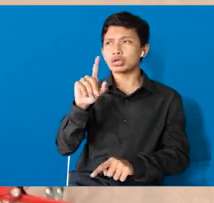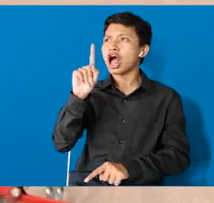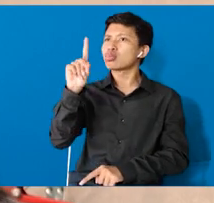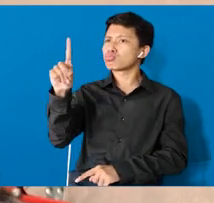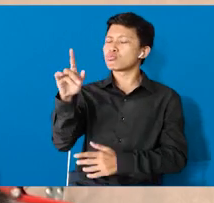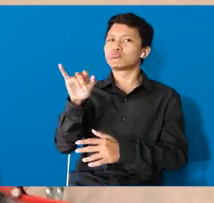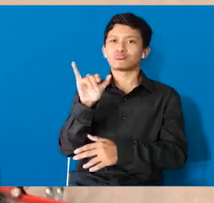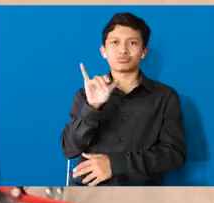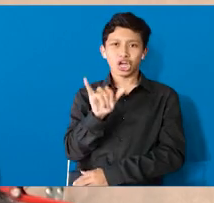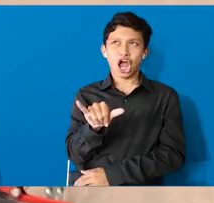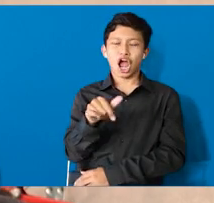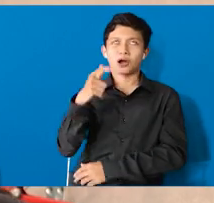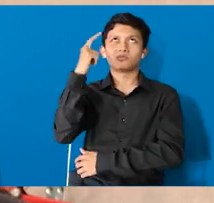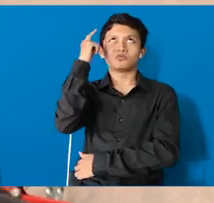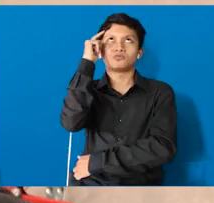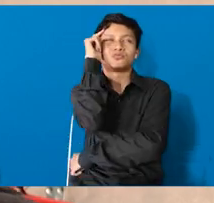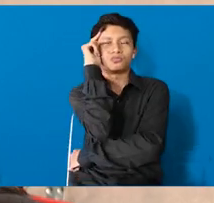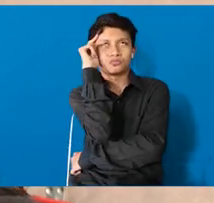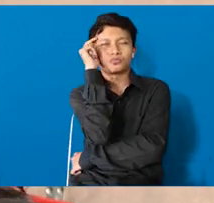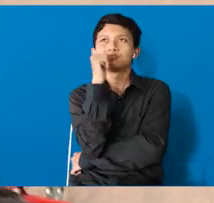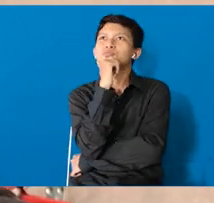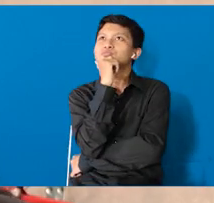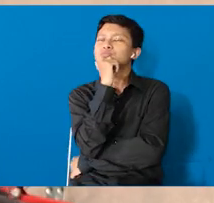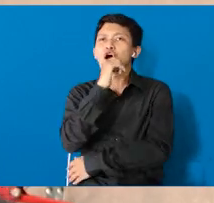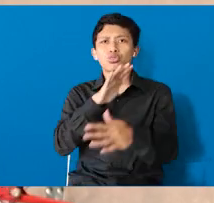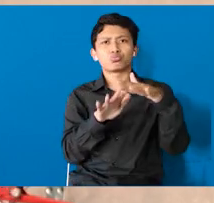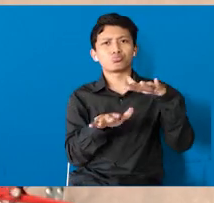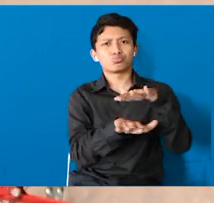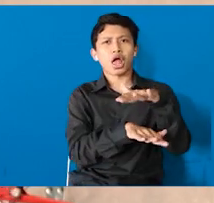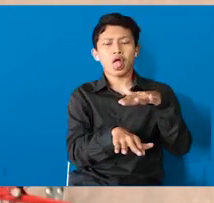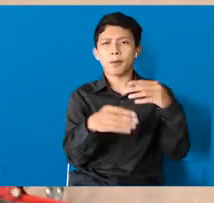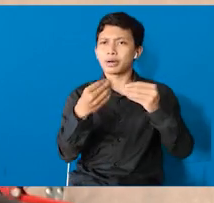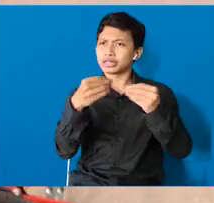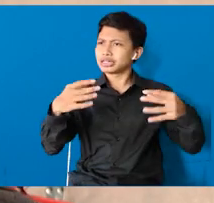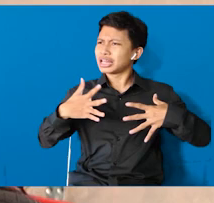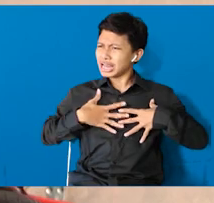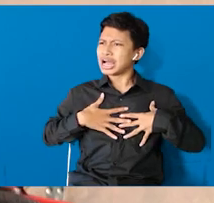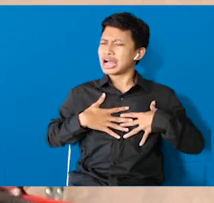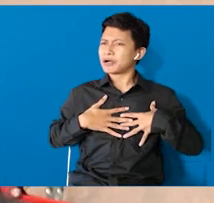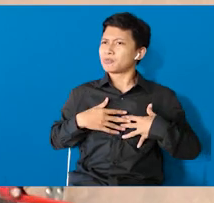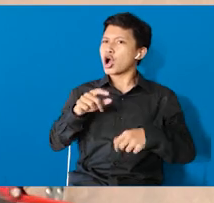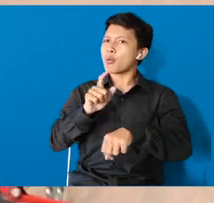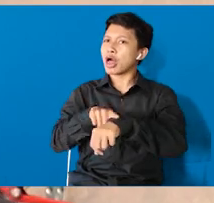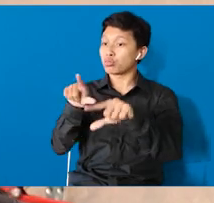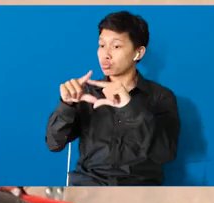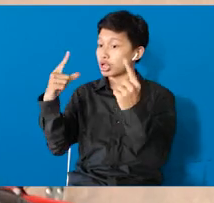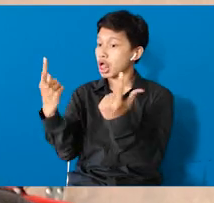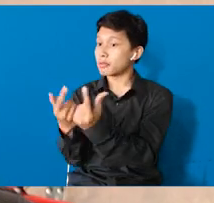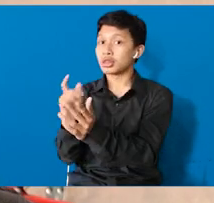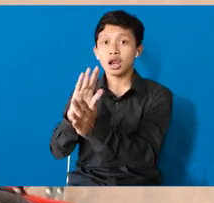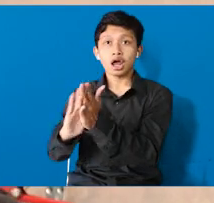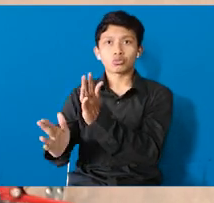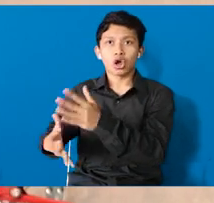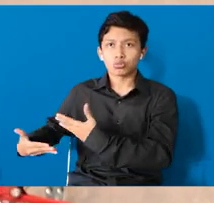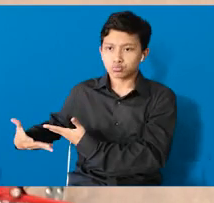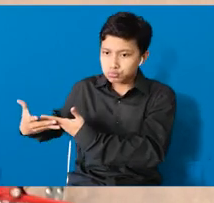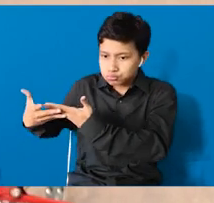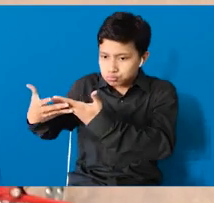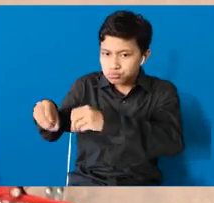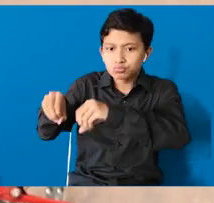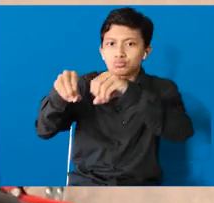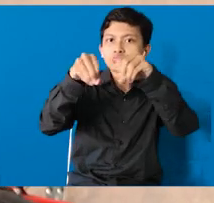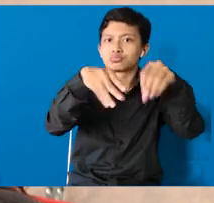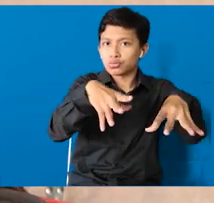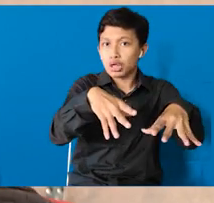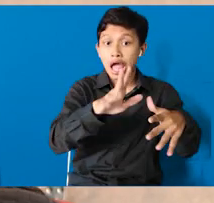adalah sumber daya kami. Kenapa? Saat kami turun ke lapangan, kami harus menurunkan tim. Apabila itu